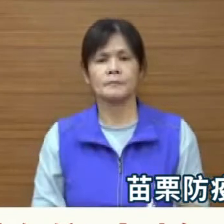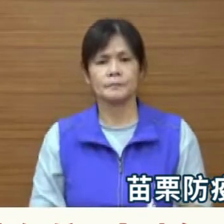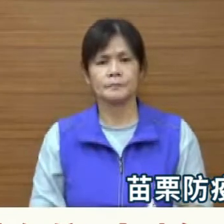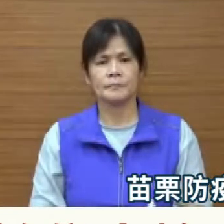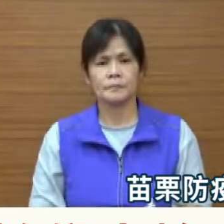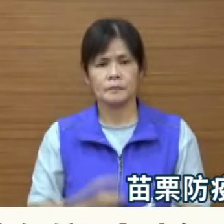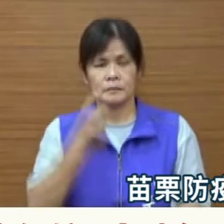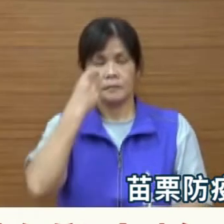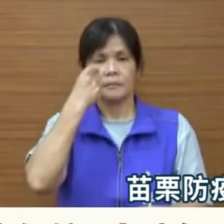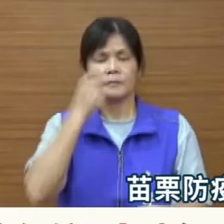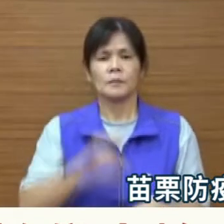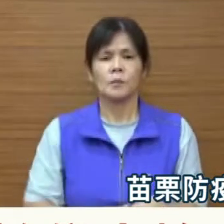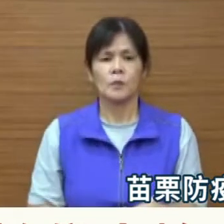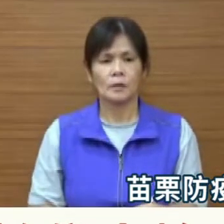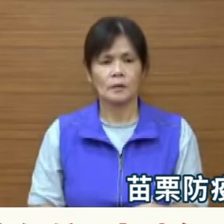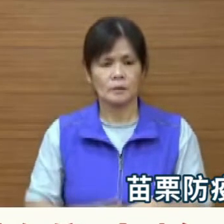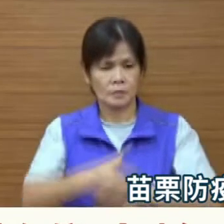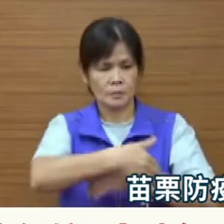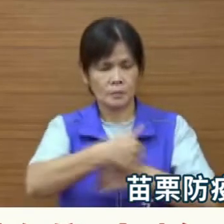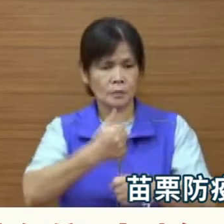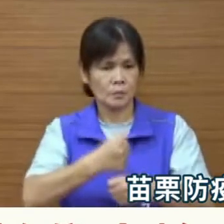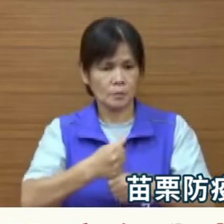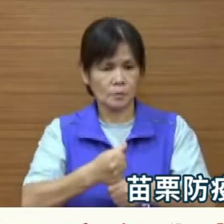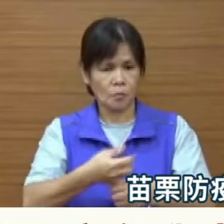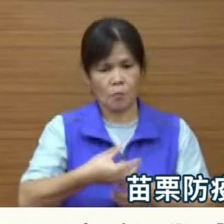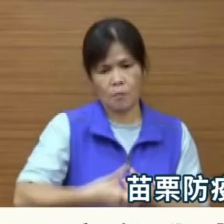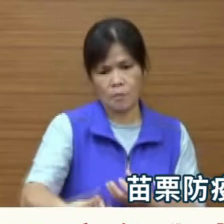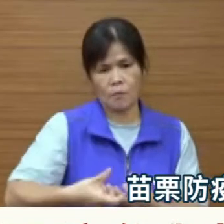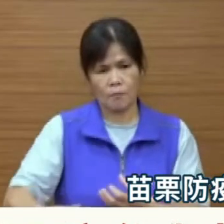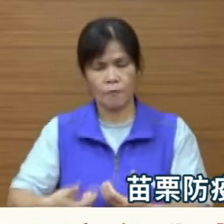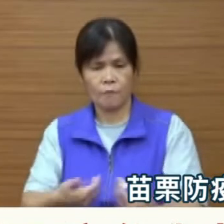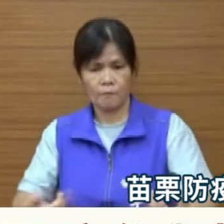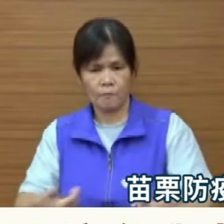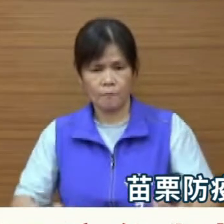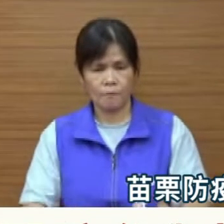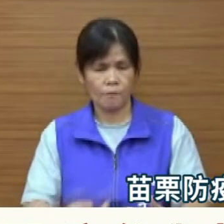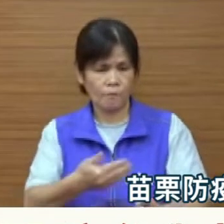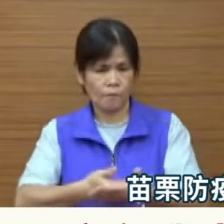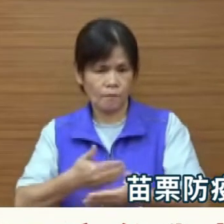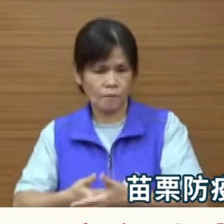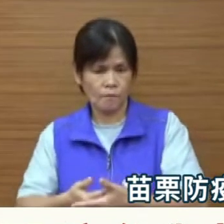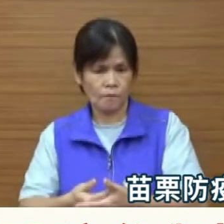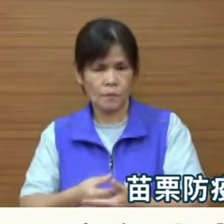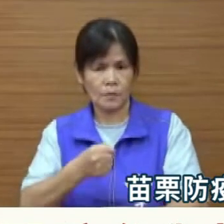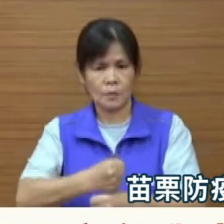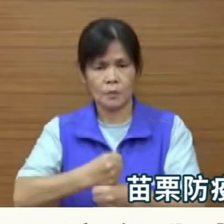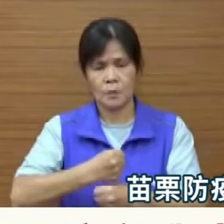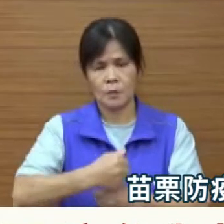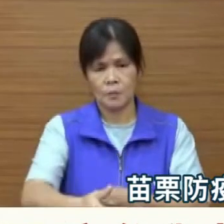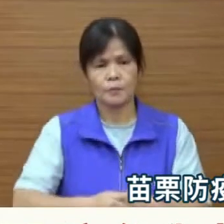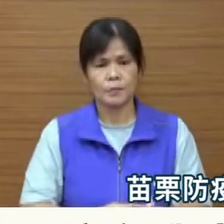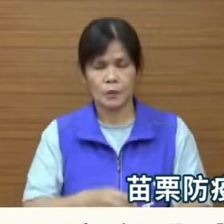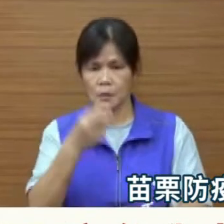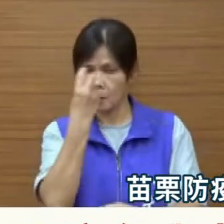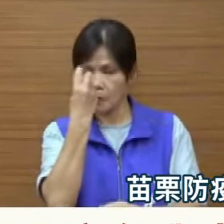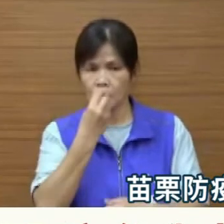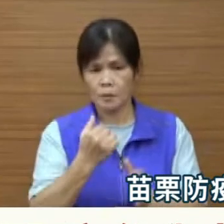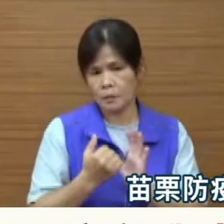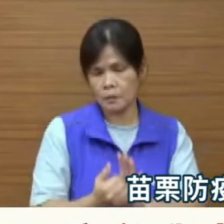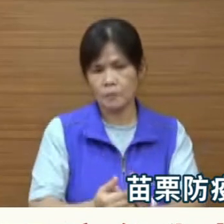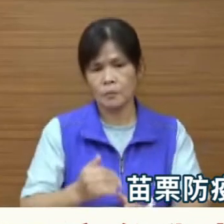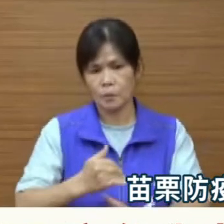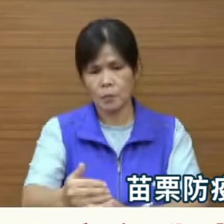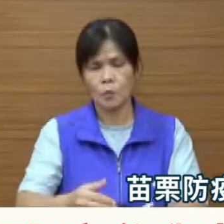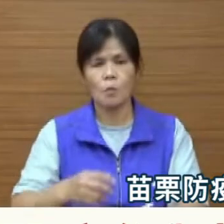是18%，显示我们移工的分流、降载复工以及加强防疫管理策